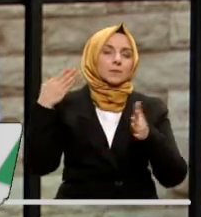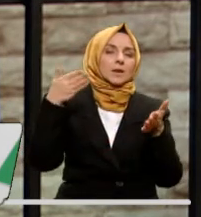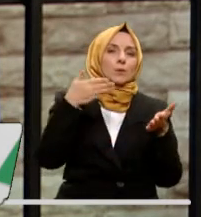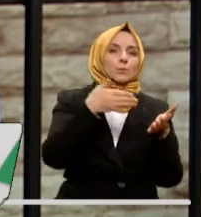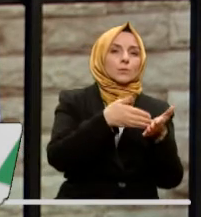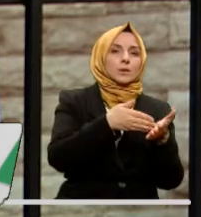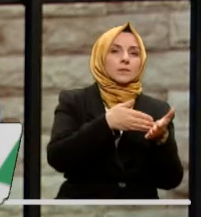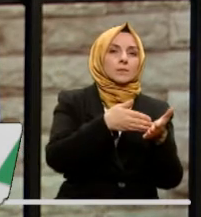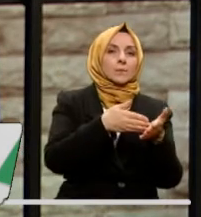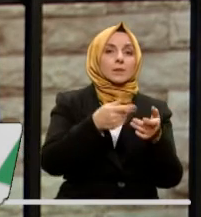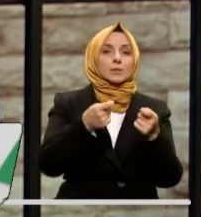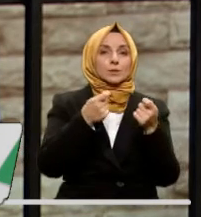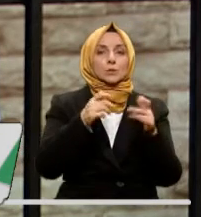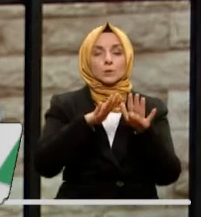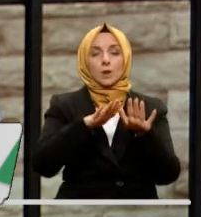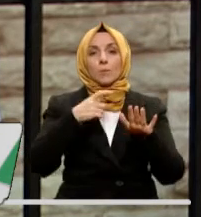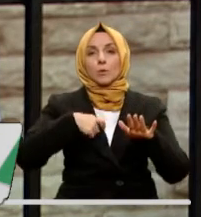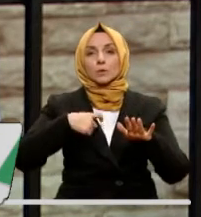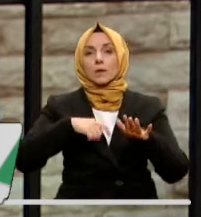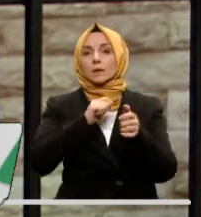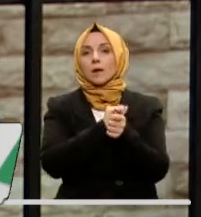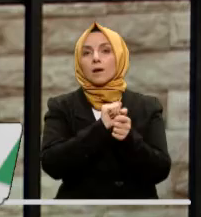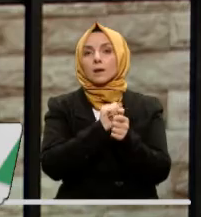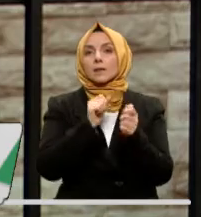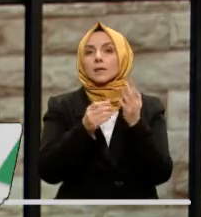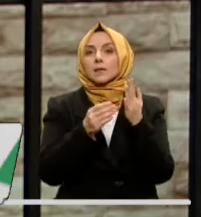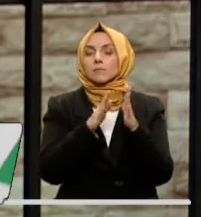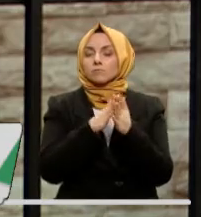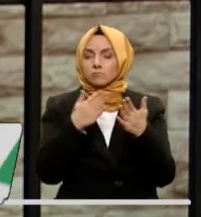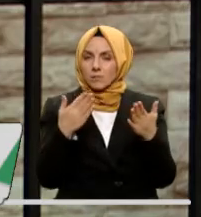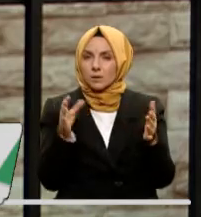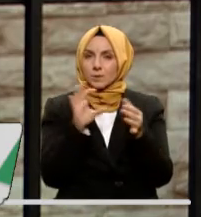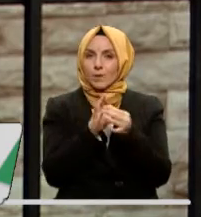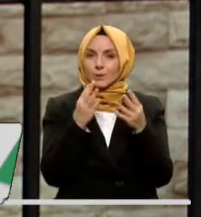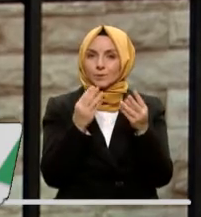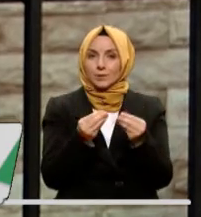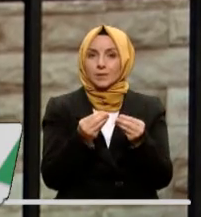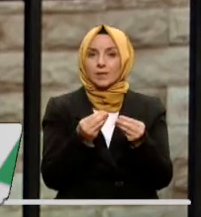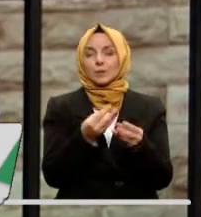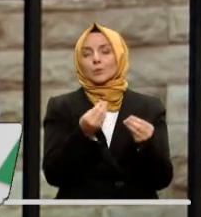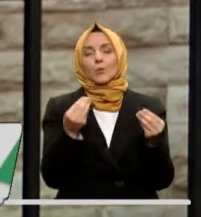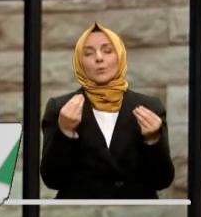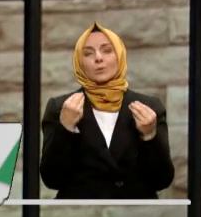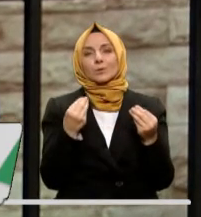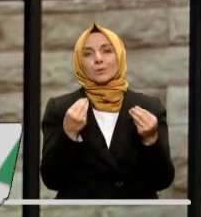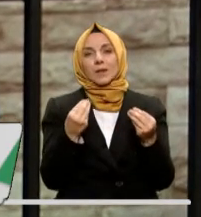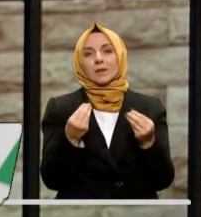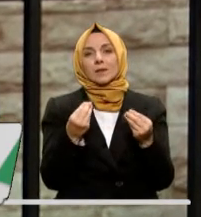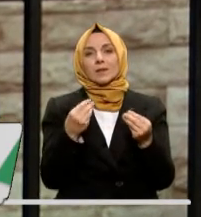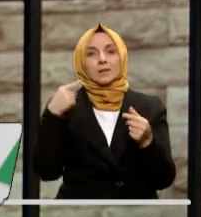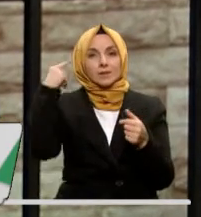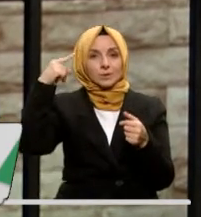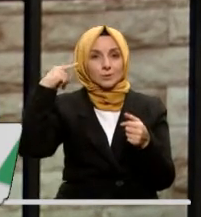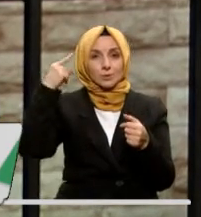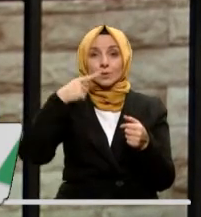ama o Özellikle aile dergimizde alakalı çok güzel olumlu dönüşler oluyor ve